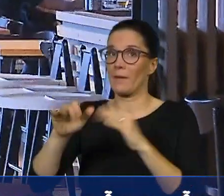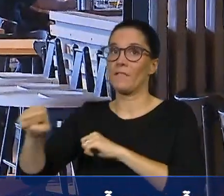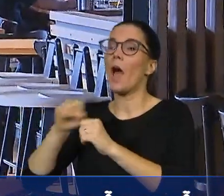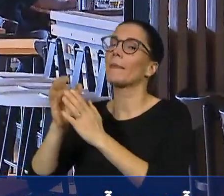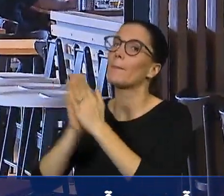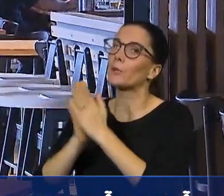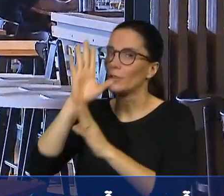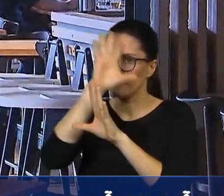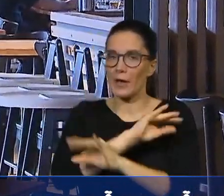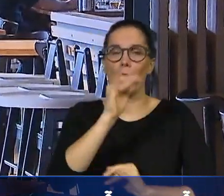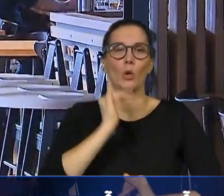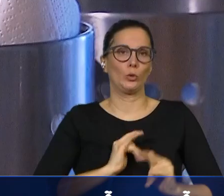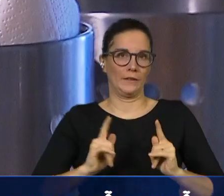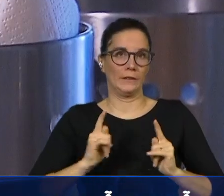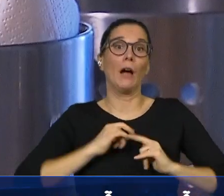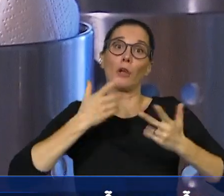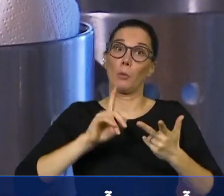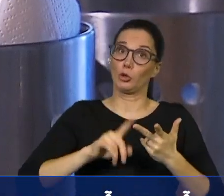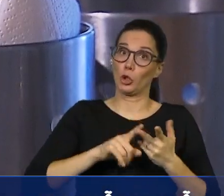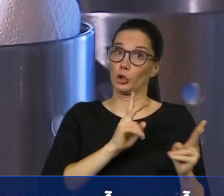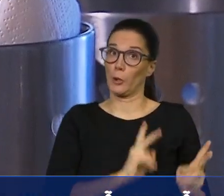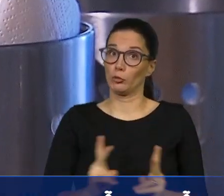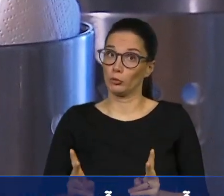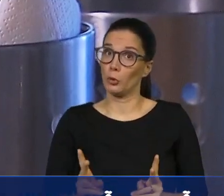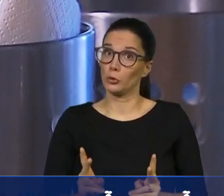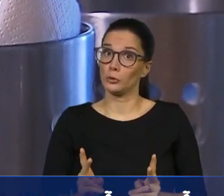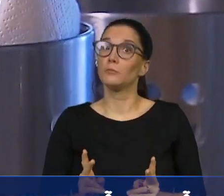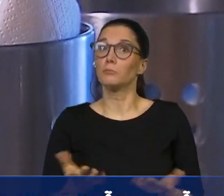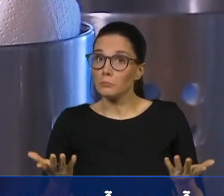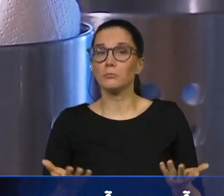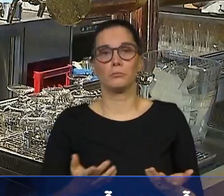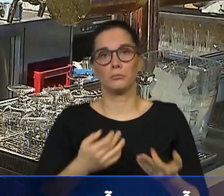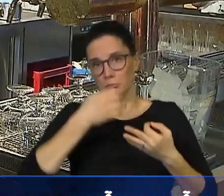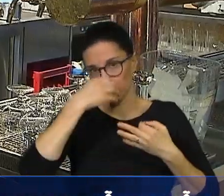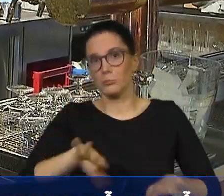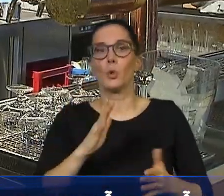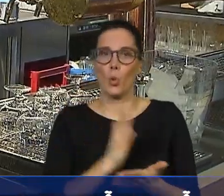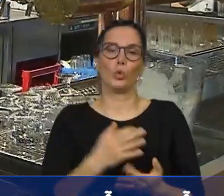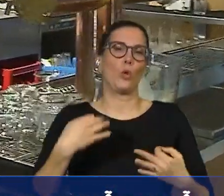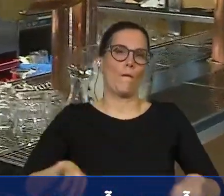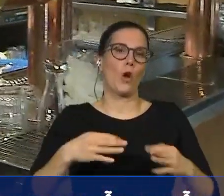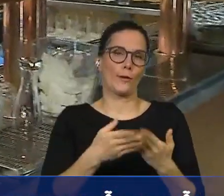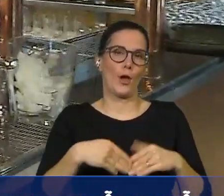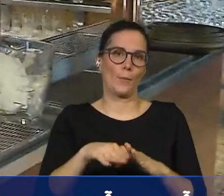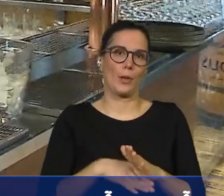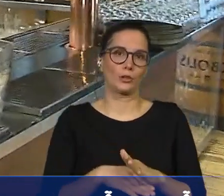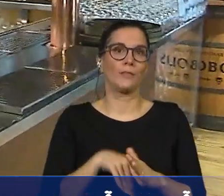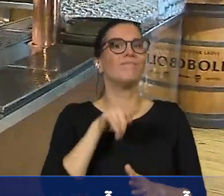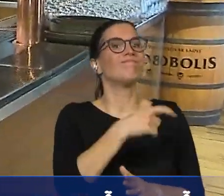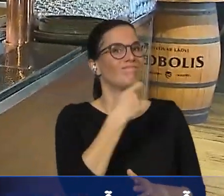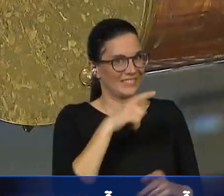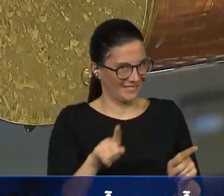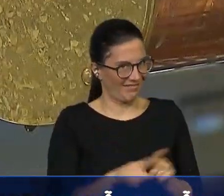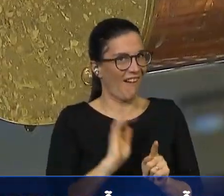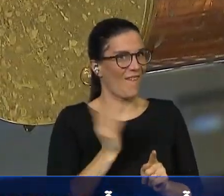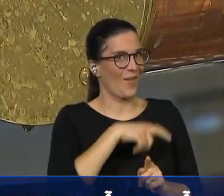dịch vụ và tham gia các sự kiện văn hóa, thể thao và các sự kiện khác. Ngoài ra, theo Thủ tướng Peter Fiala, quyết định này cho thấy rằng việc chính phủ